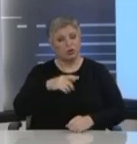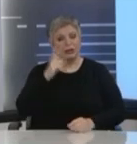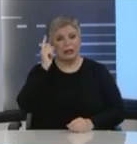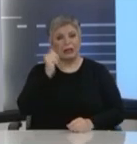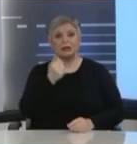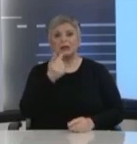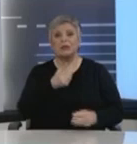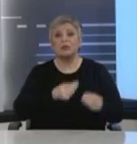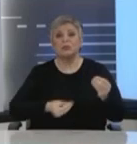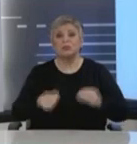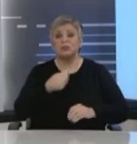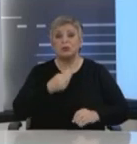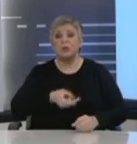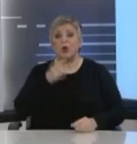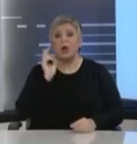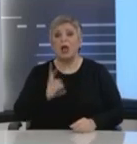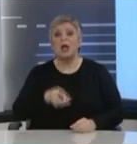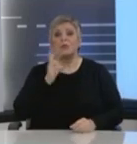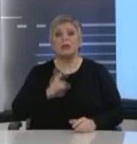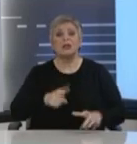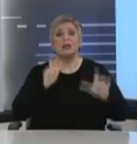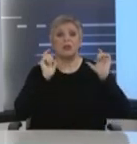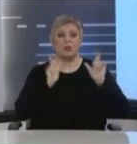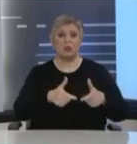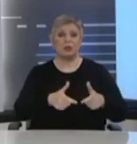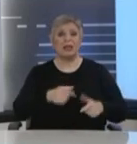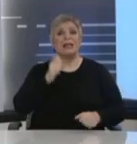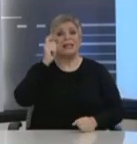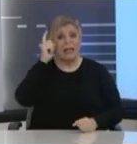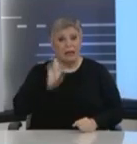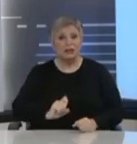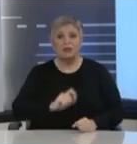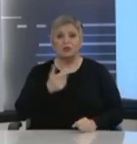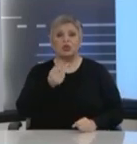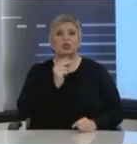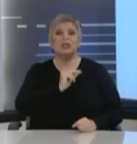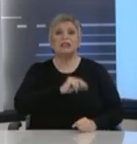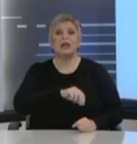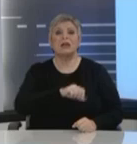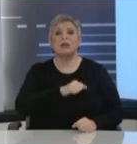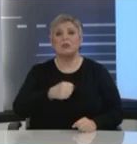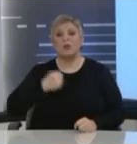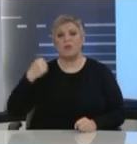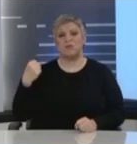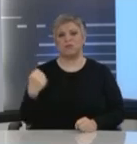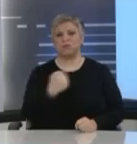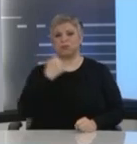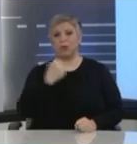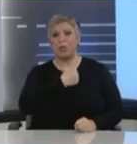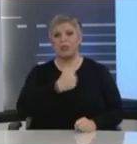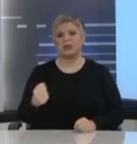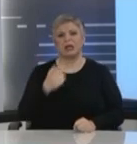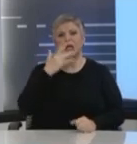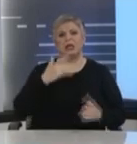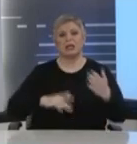κίνδυνο την ίδια τη δημοκρατία. Η μόνη κερδισμένη από όλη αυτή την ιστορία είναι η ακροδεξιά και η Χρυσή Αυγή.